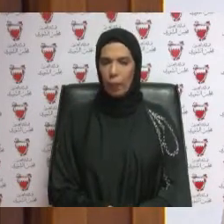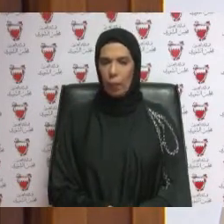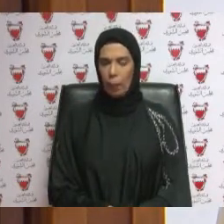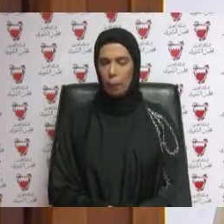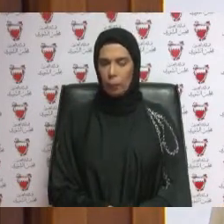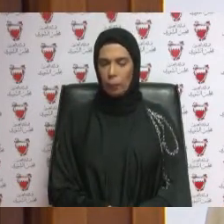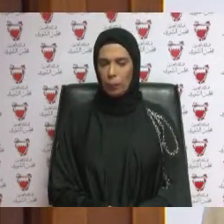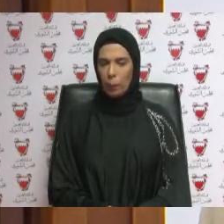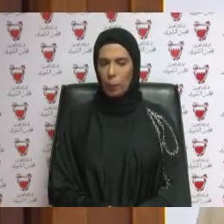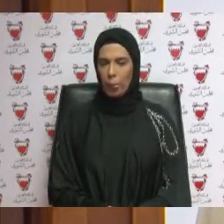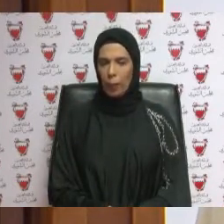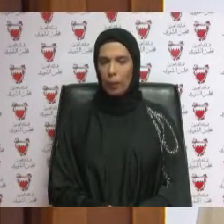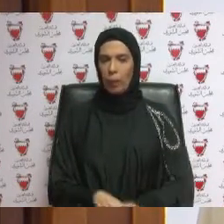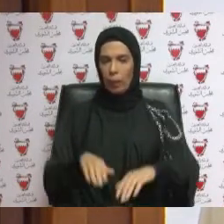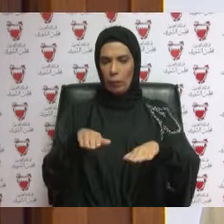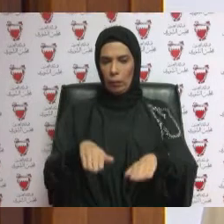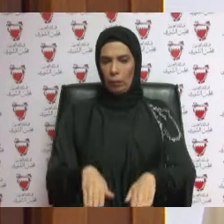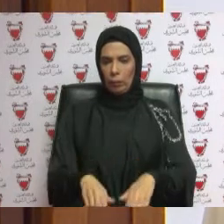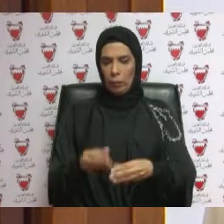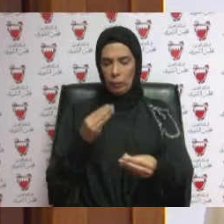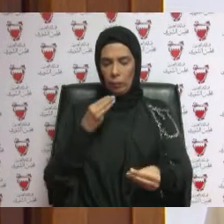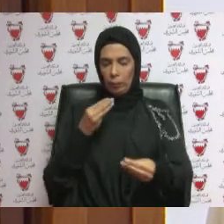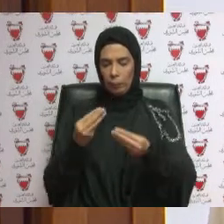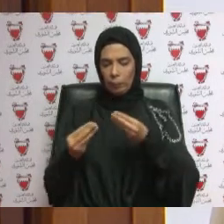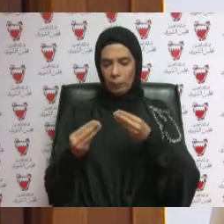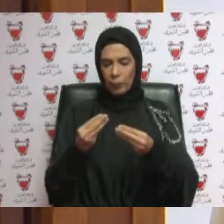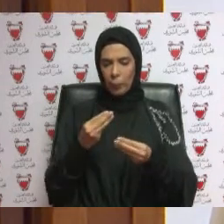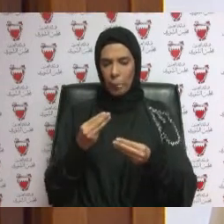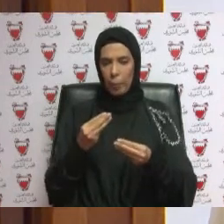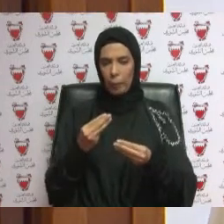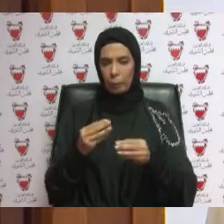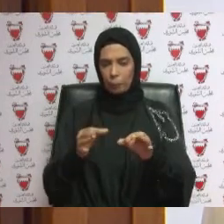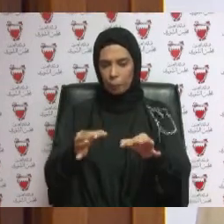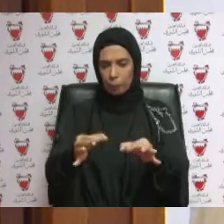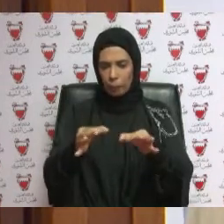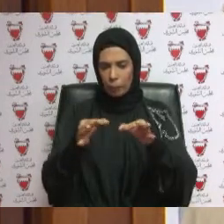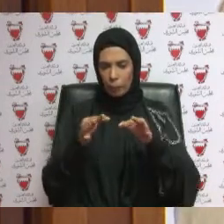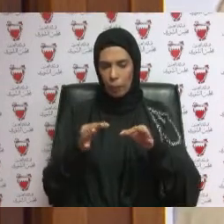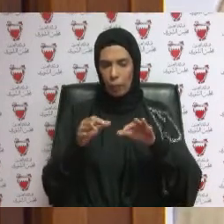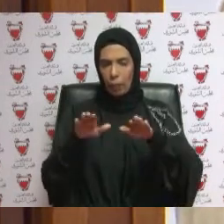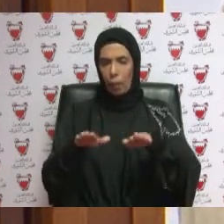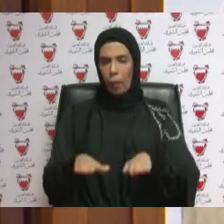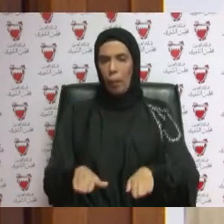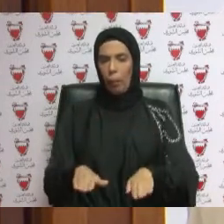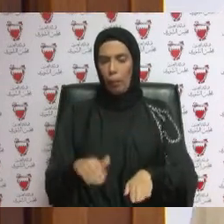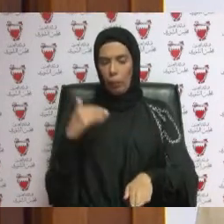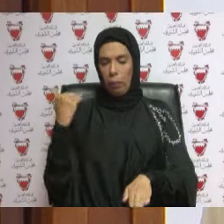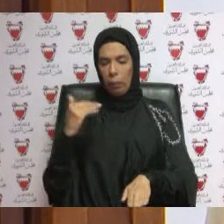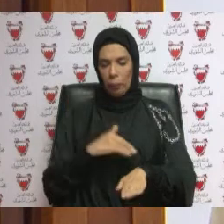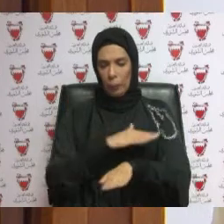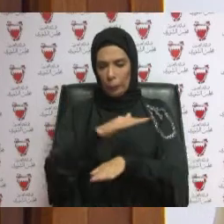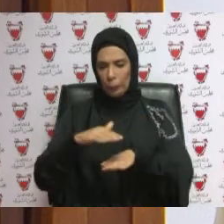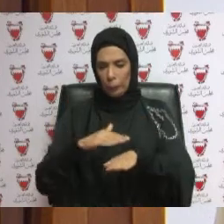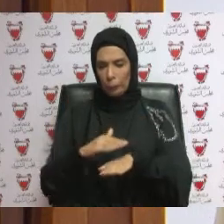الرئيس أن مجلسكم الموقر هو من أحرص المجالس على الشباب، والدليل